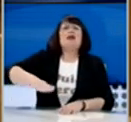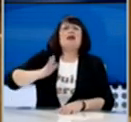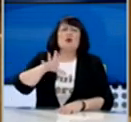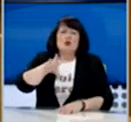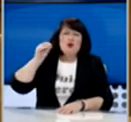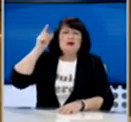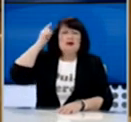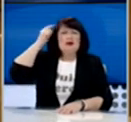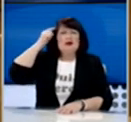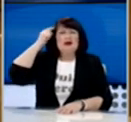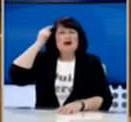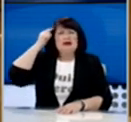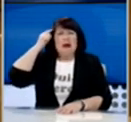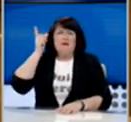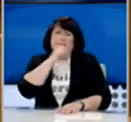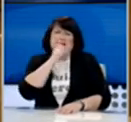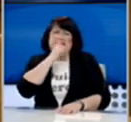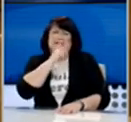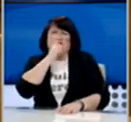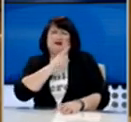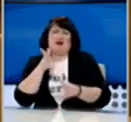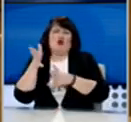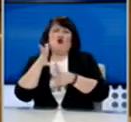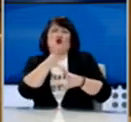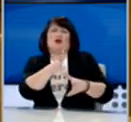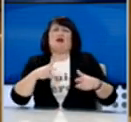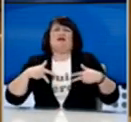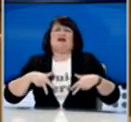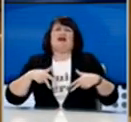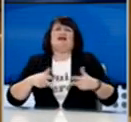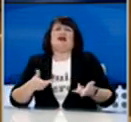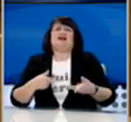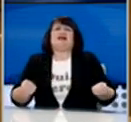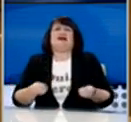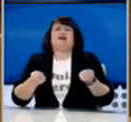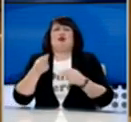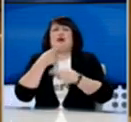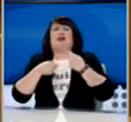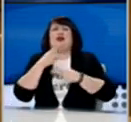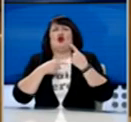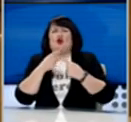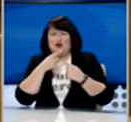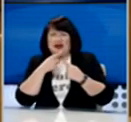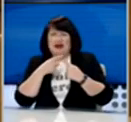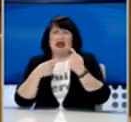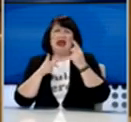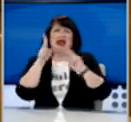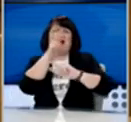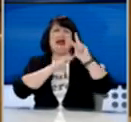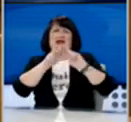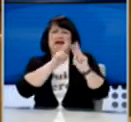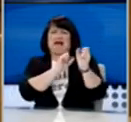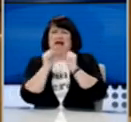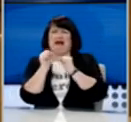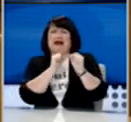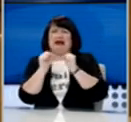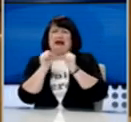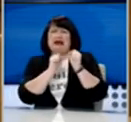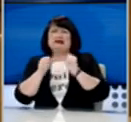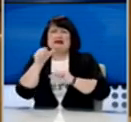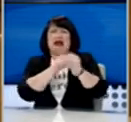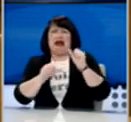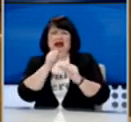καταλάβει ότι ο βασιλιάς είναι γυμνός δηλαδή η κυβέρνηση χρησιμοποιεί τη ρητορική της κλιματικής αλλαγής για να αποποιηθεί τις